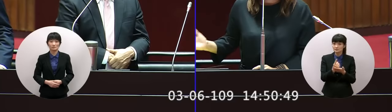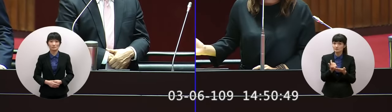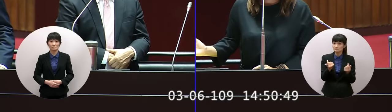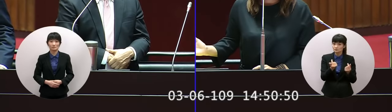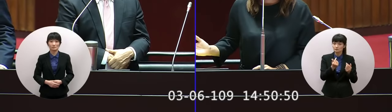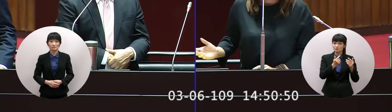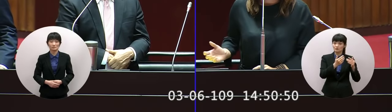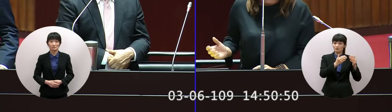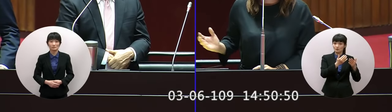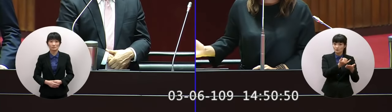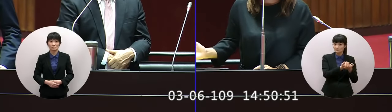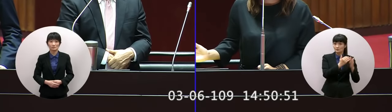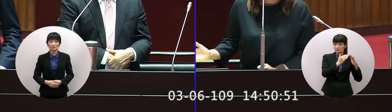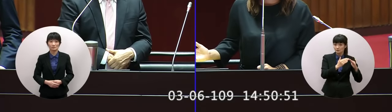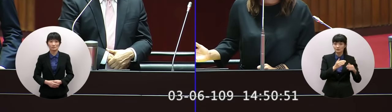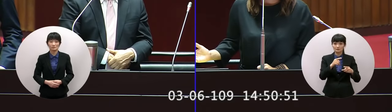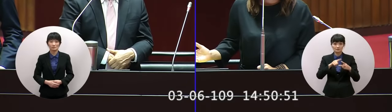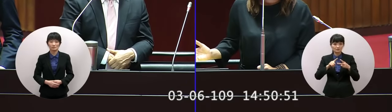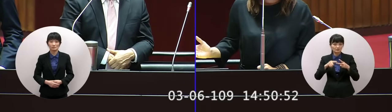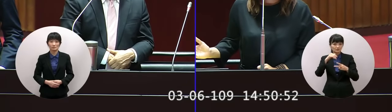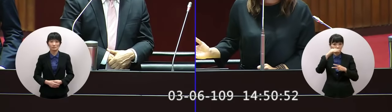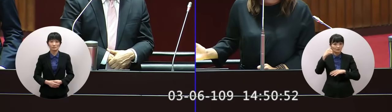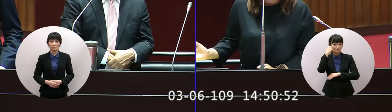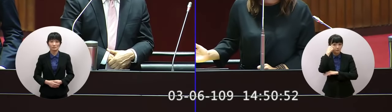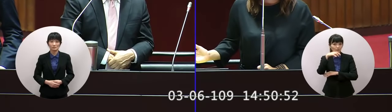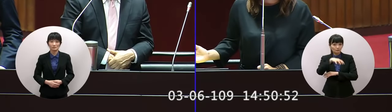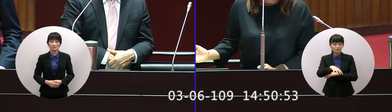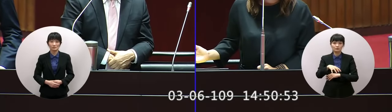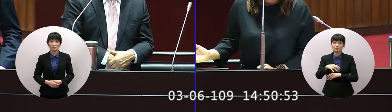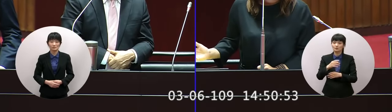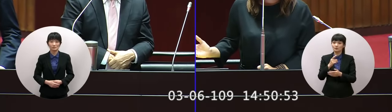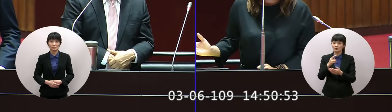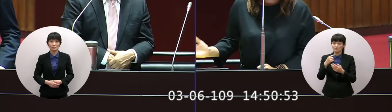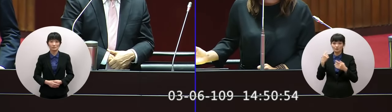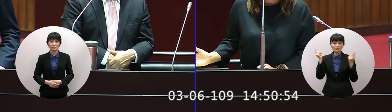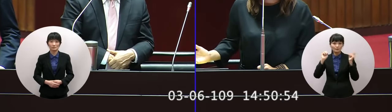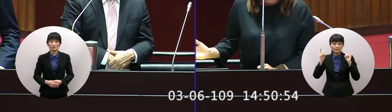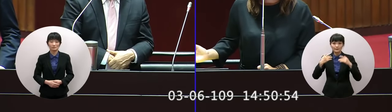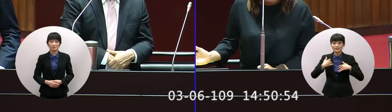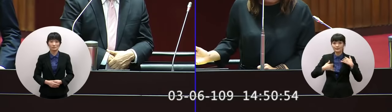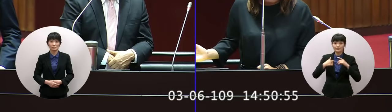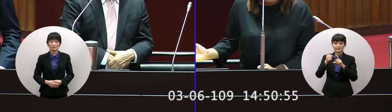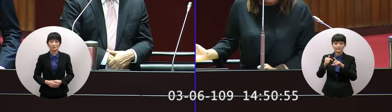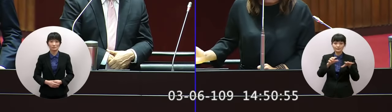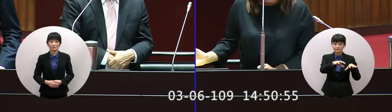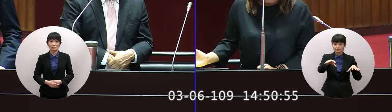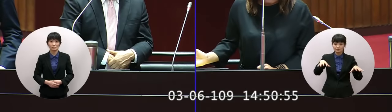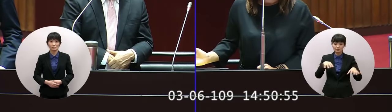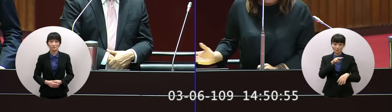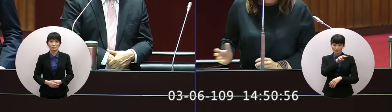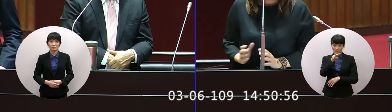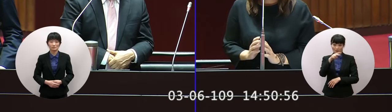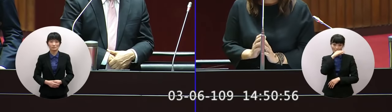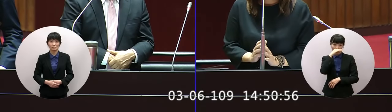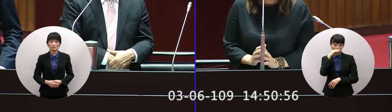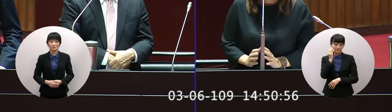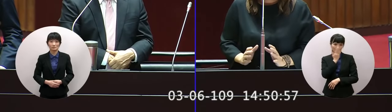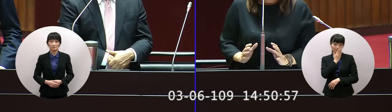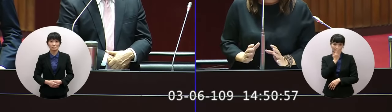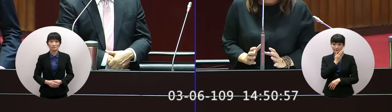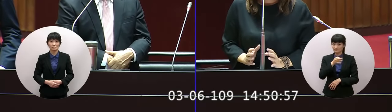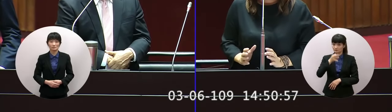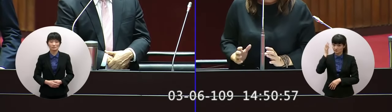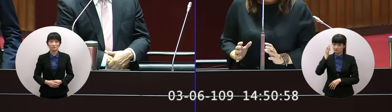也好，山庄也好，度假村也好，都是美轮美奂，而且价格都 不便宜。我们不